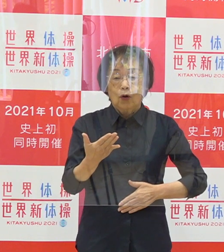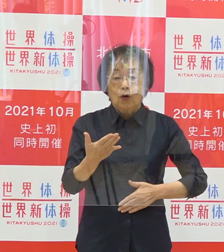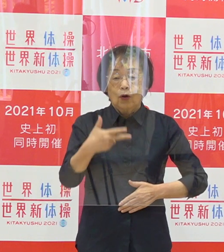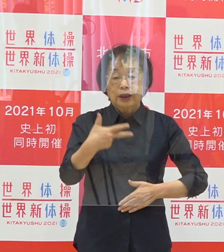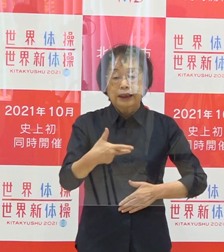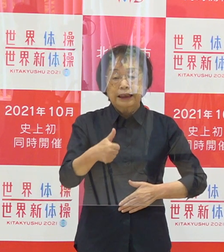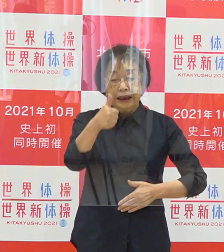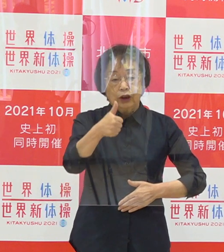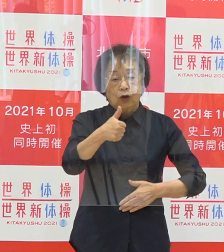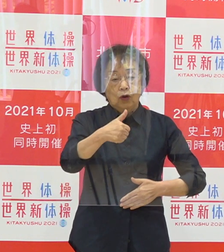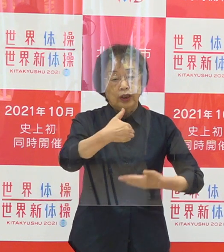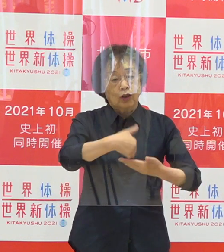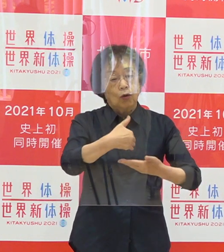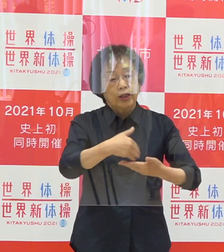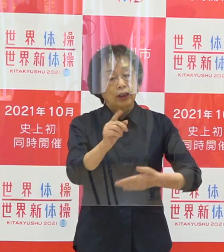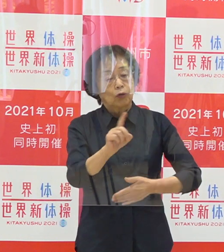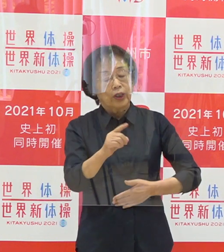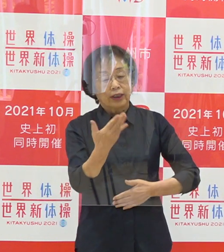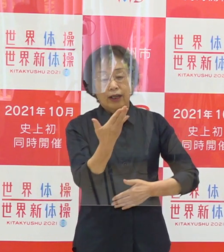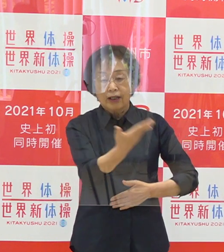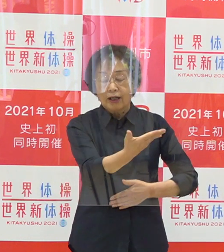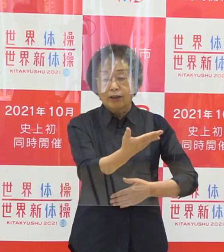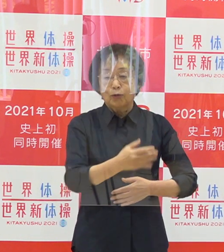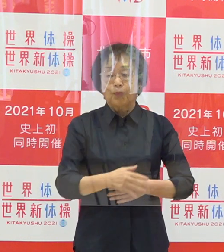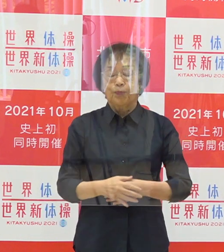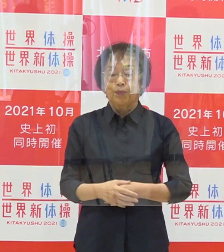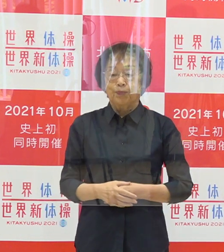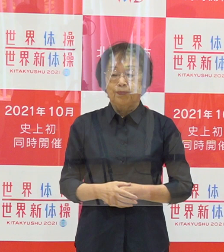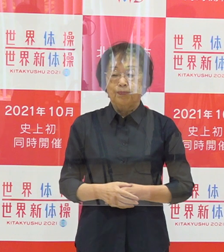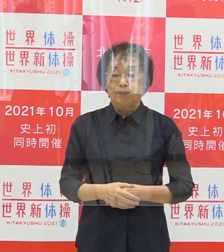見解をお伺いできればと思います。